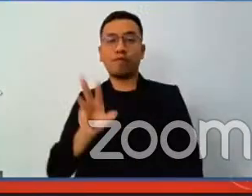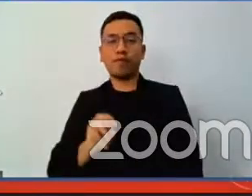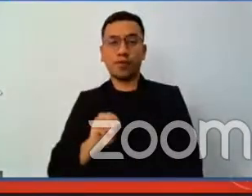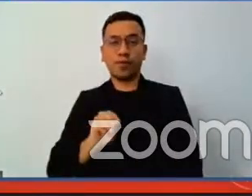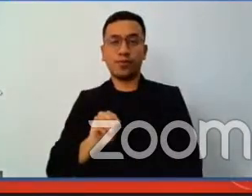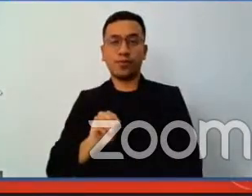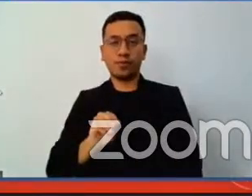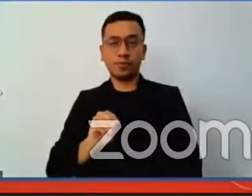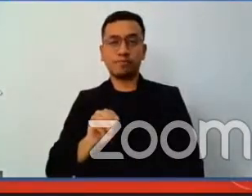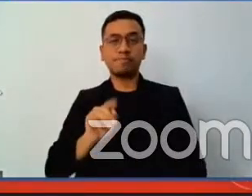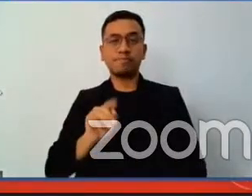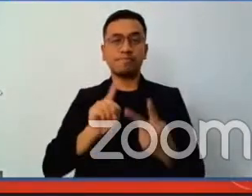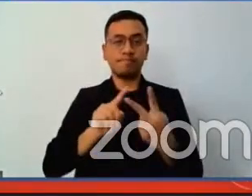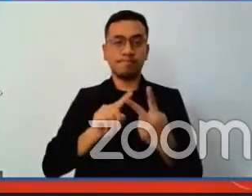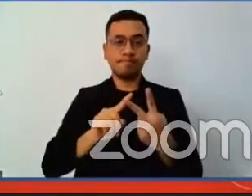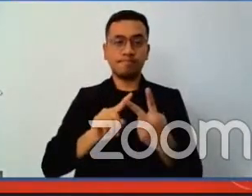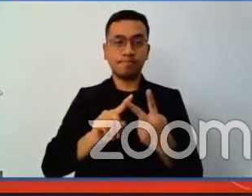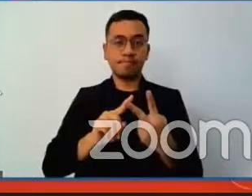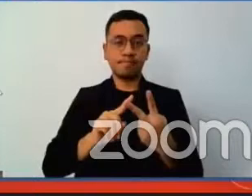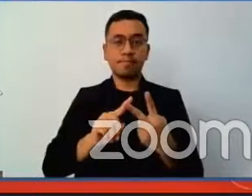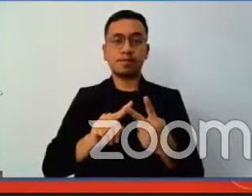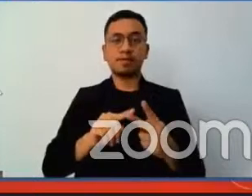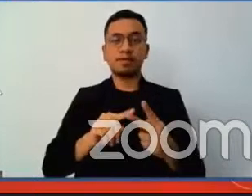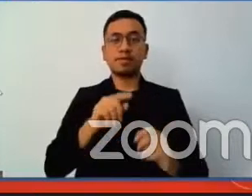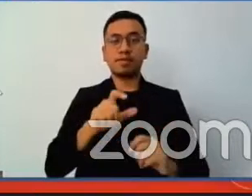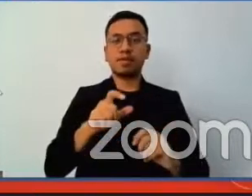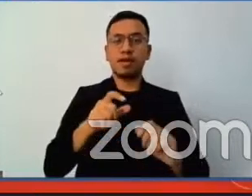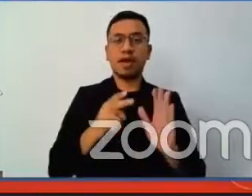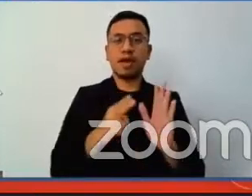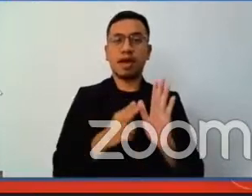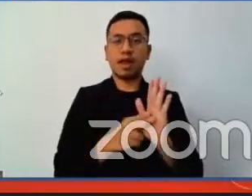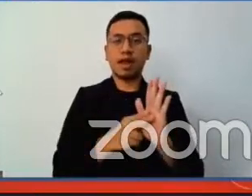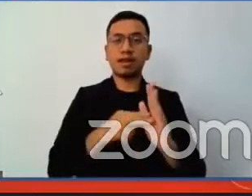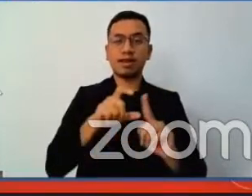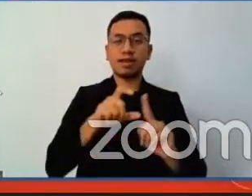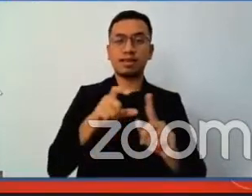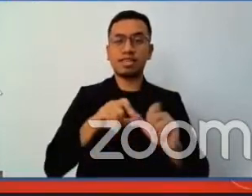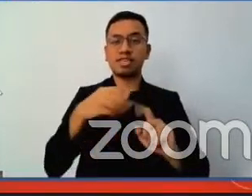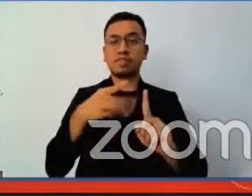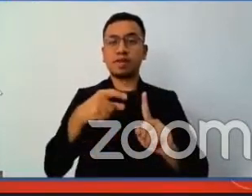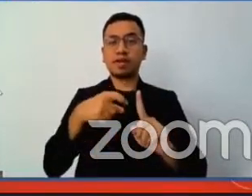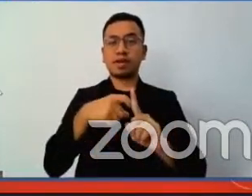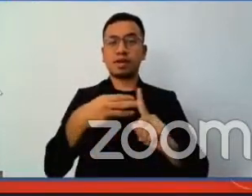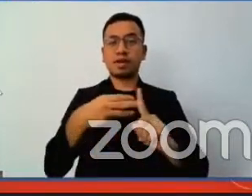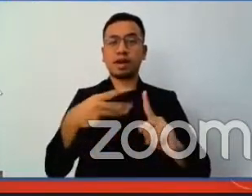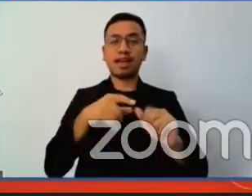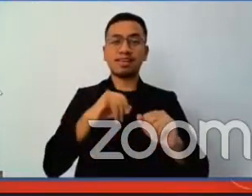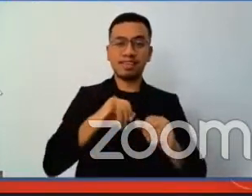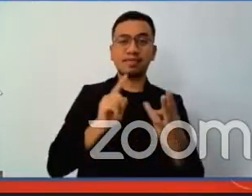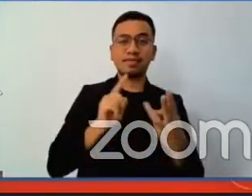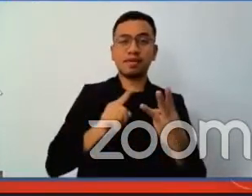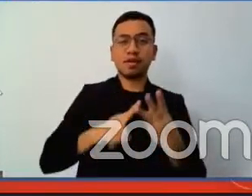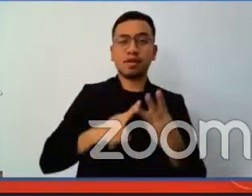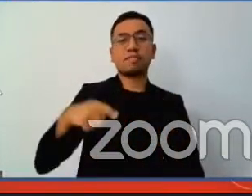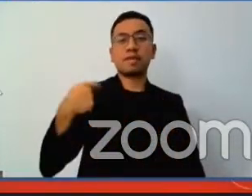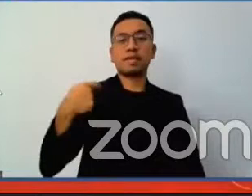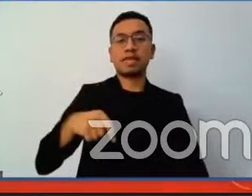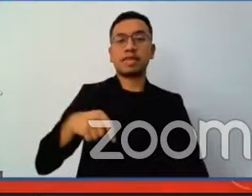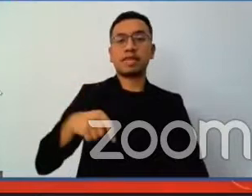Informatika bersama GNLD Cyberkreasi dan Kementerian Pendidikan, Kebudayaan, Riset, dan